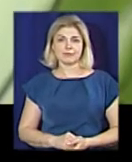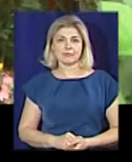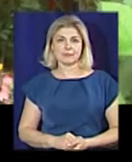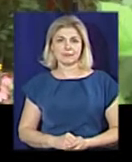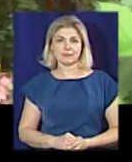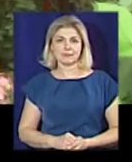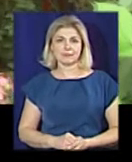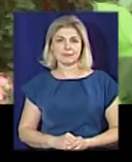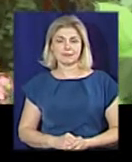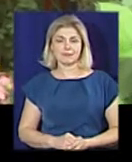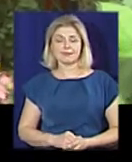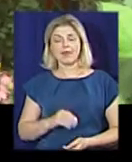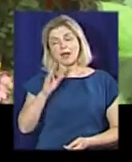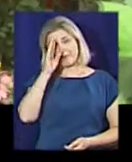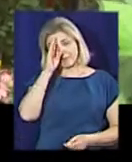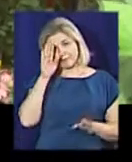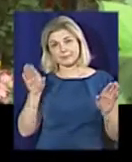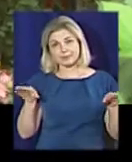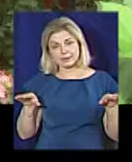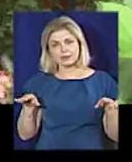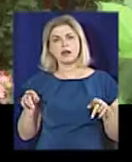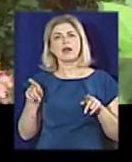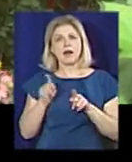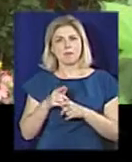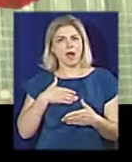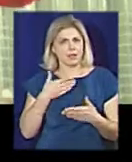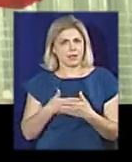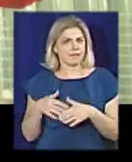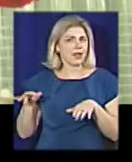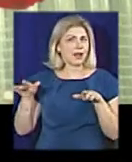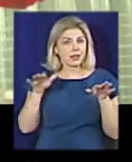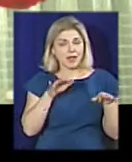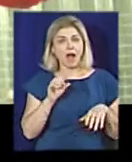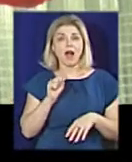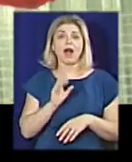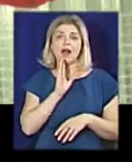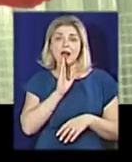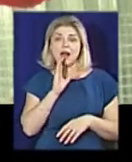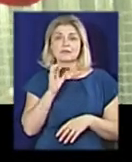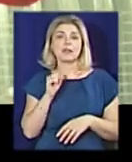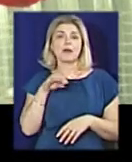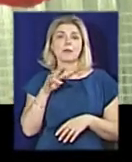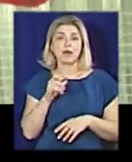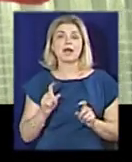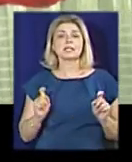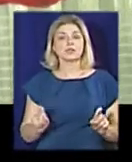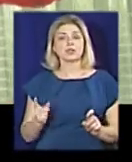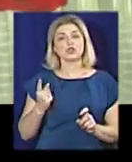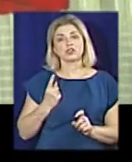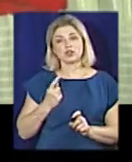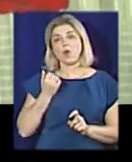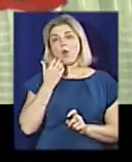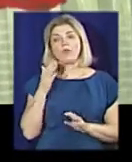гине. Самці літають активно, а самка сидить і чекає, коли до